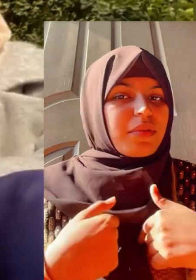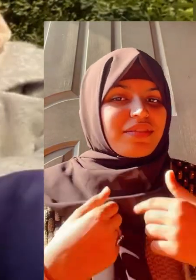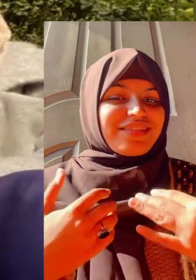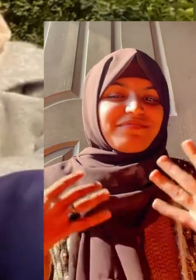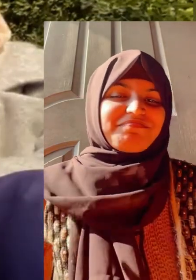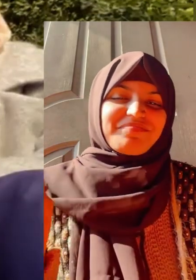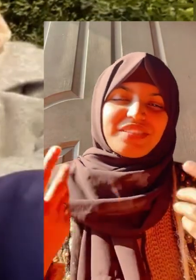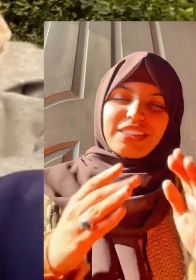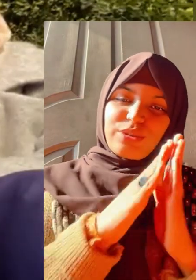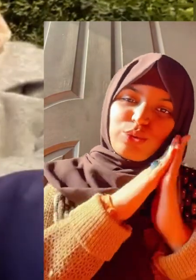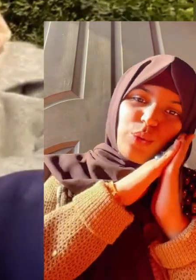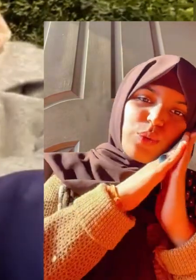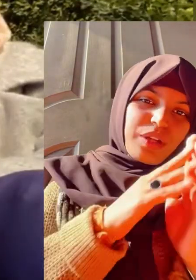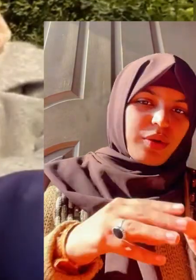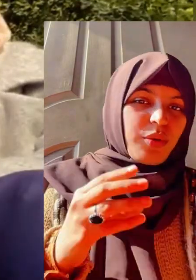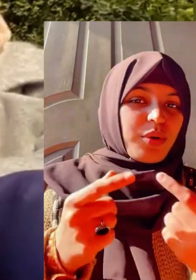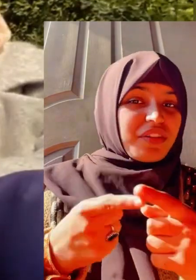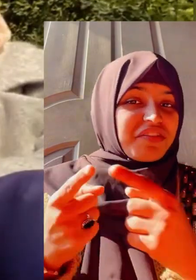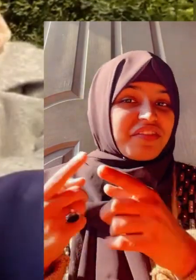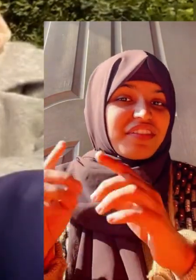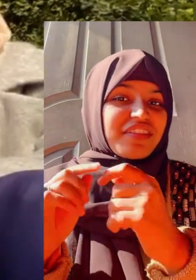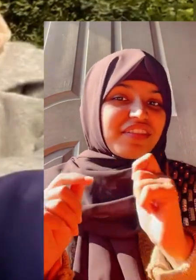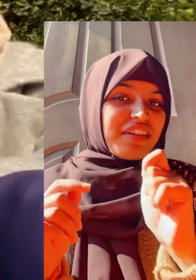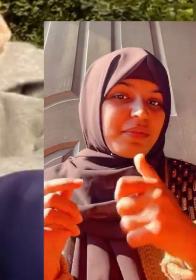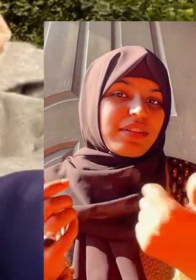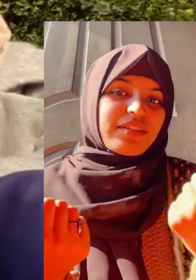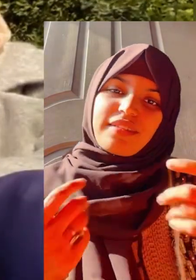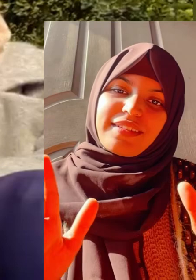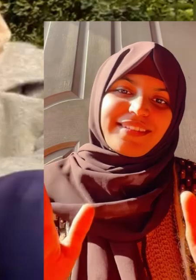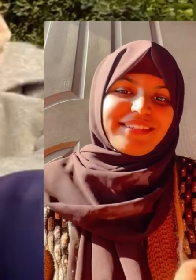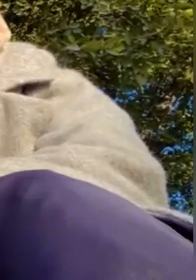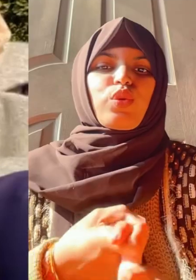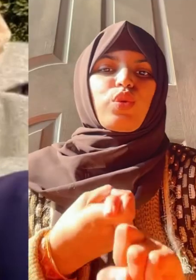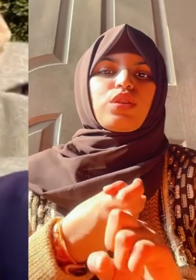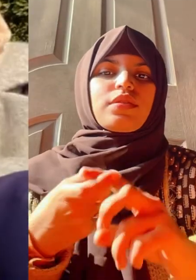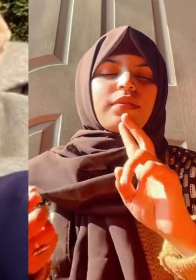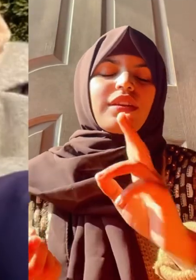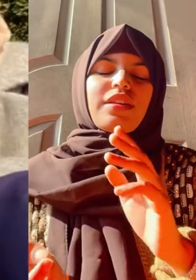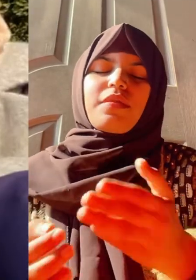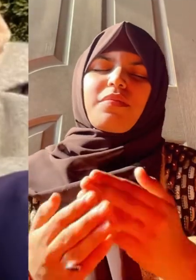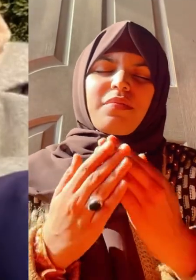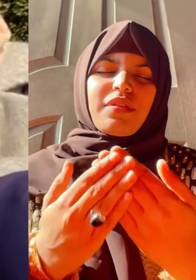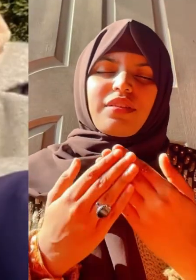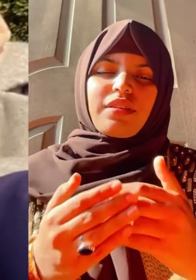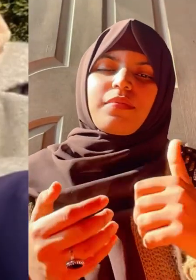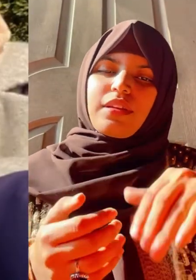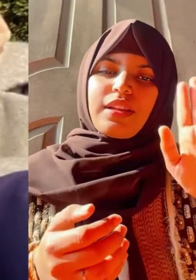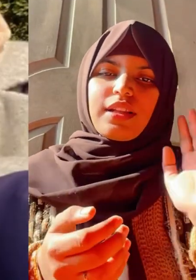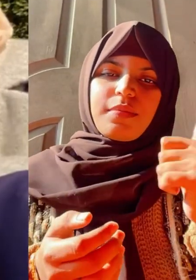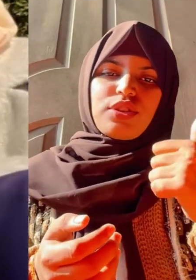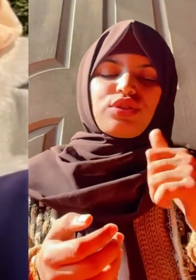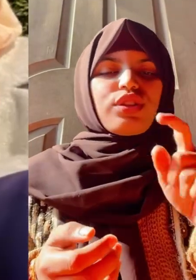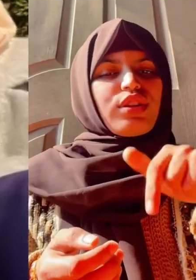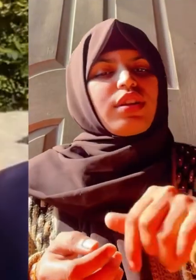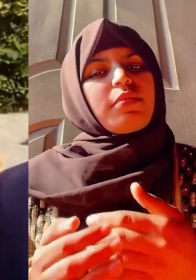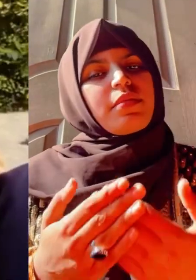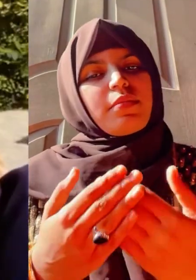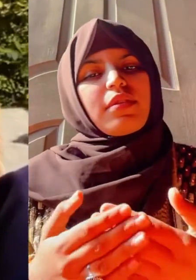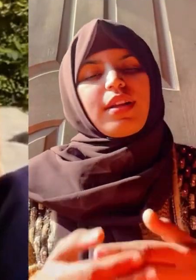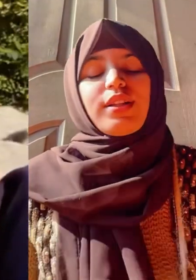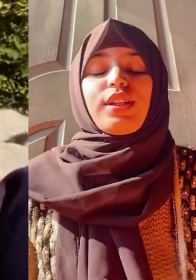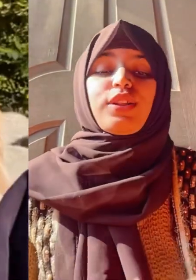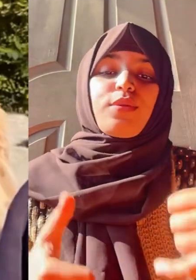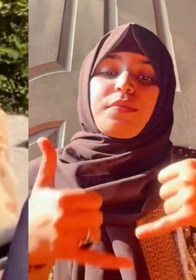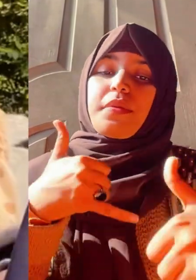शायद अल्लाह मुझे लाया ही इधर इसलिए था। पढ़ तो मैं लैंदी सी तो भी पढ़ लेना सी, पेपर तो मैं इंज दिते ने इंज छापे ने, तुहानू पता ही नहीं है।